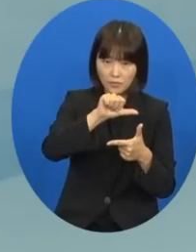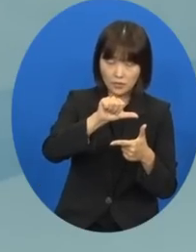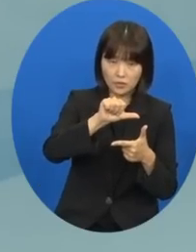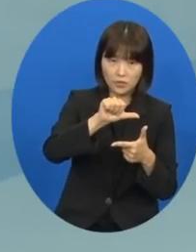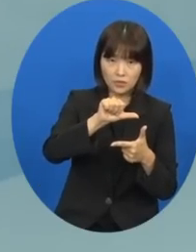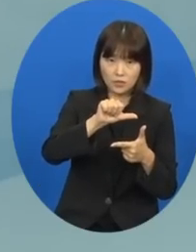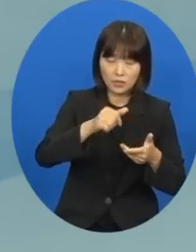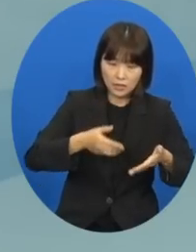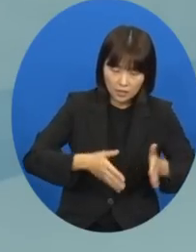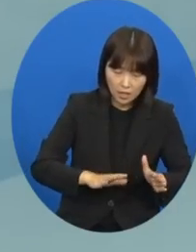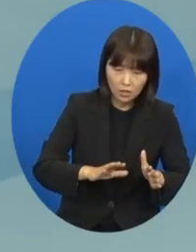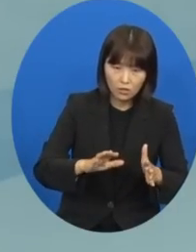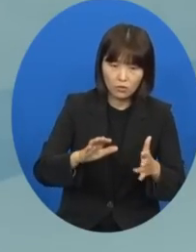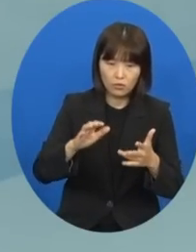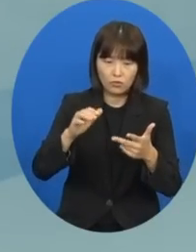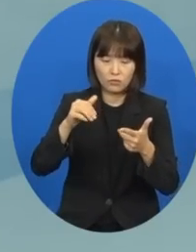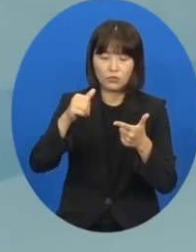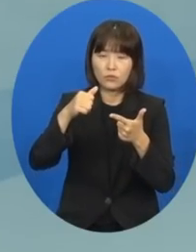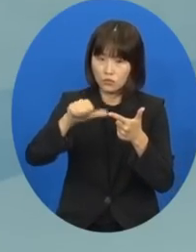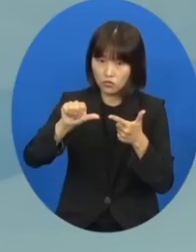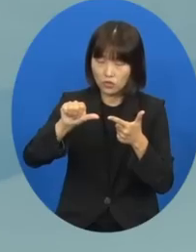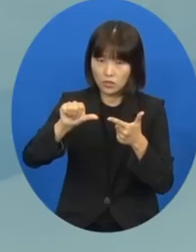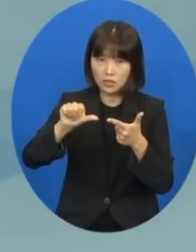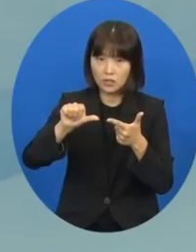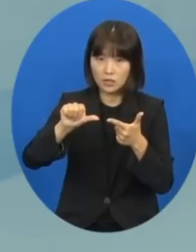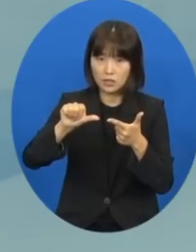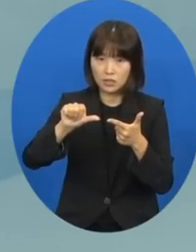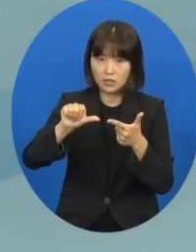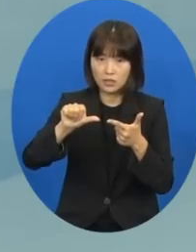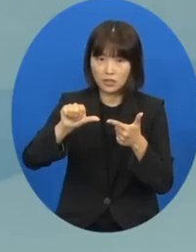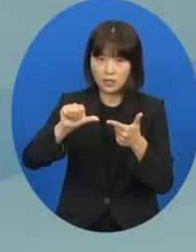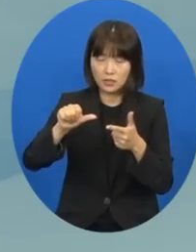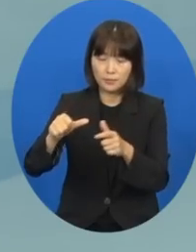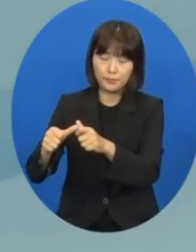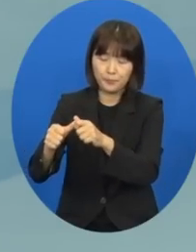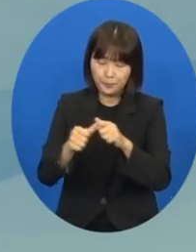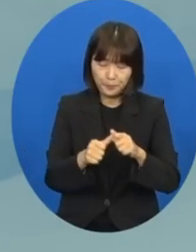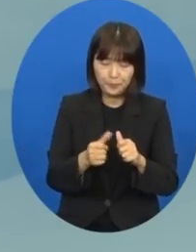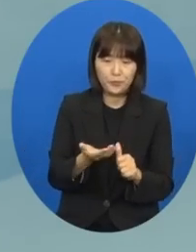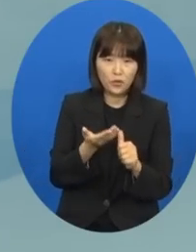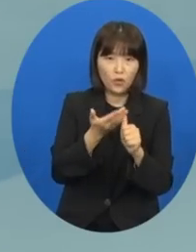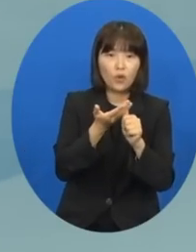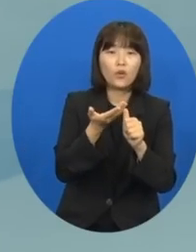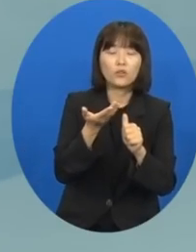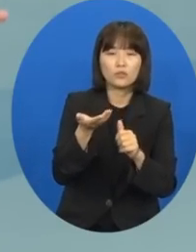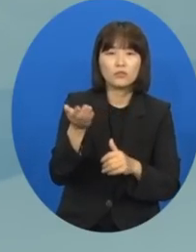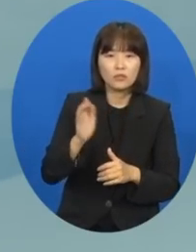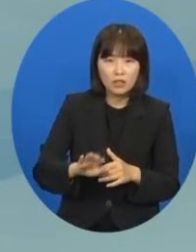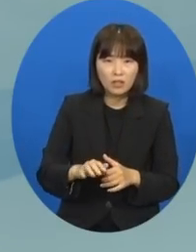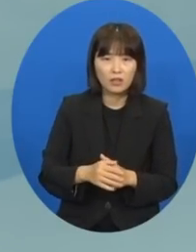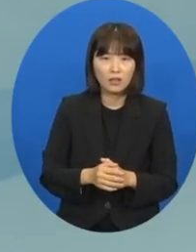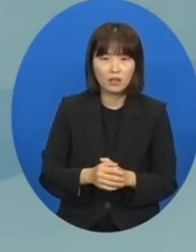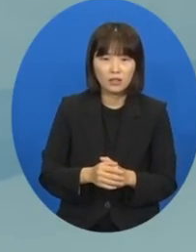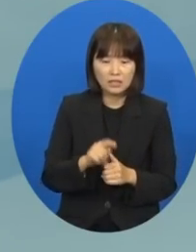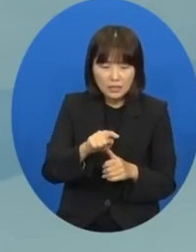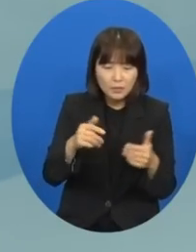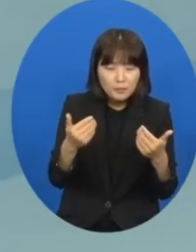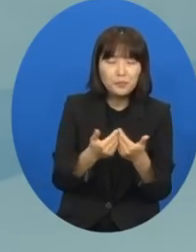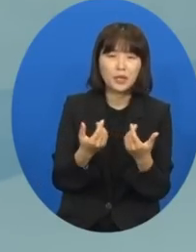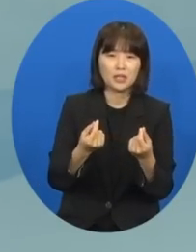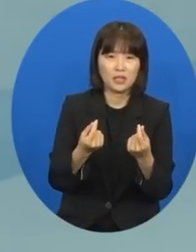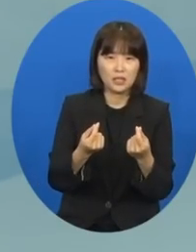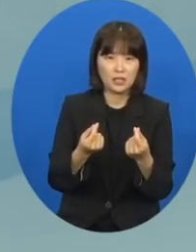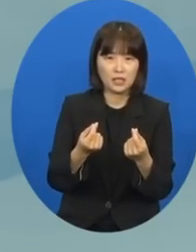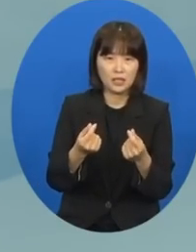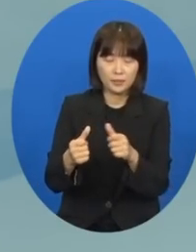입양인데 첫째보다 둘째가 진짜 아들 같고 첫째가 입양한 아들 같아. 너무 그 입양한 아이를 너무 사랑하니까,